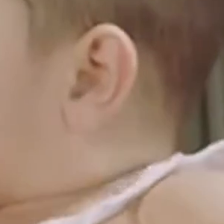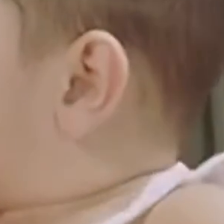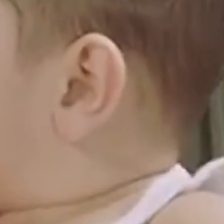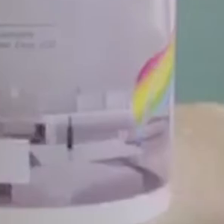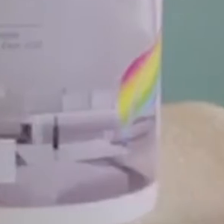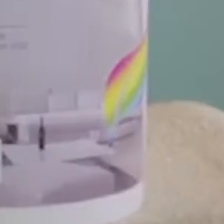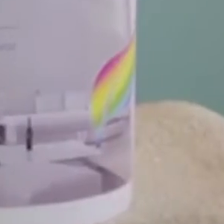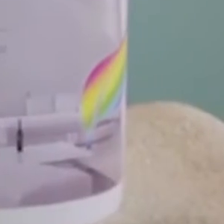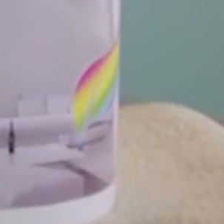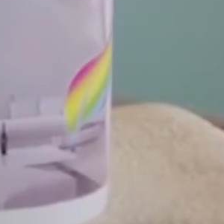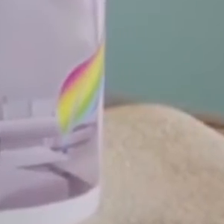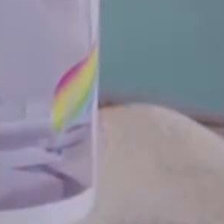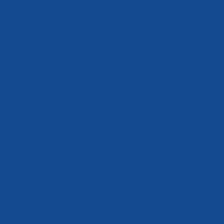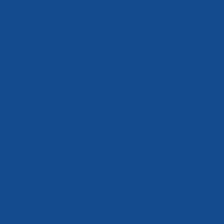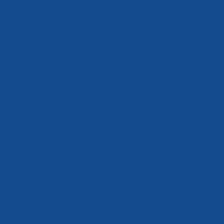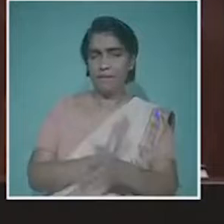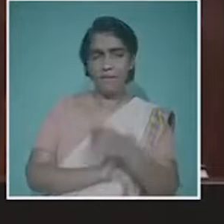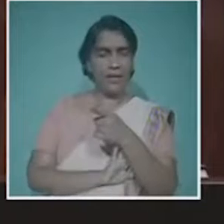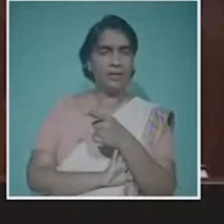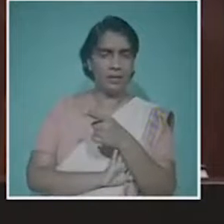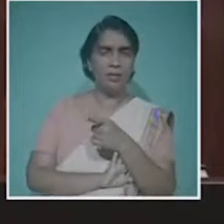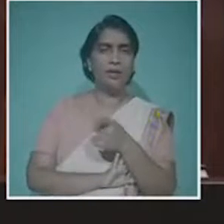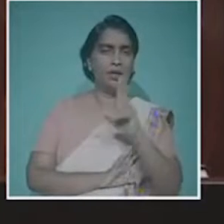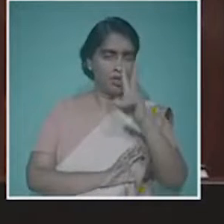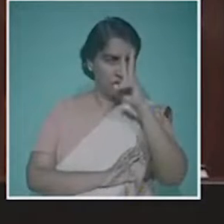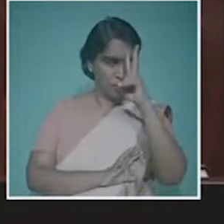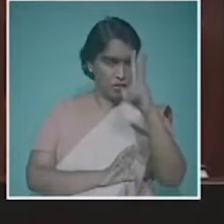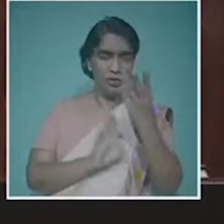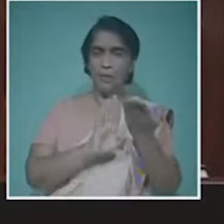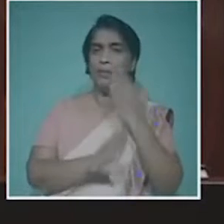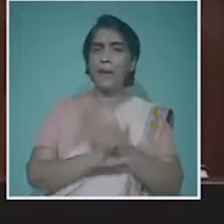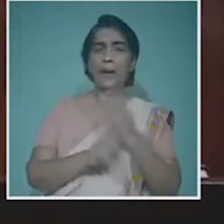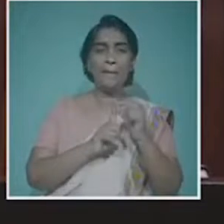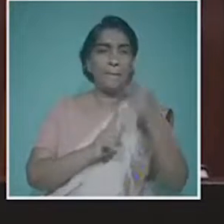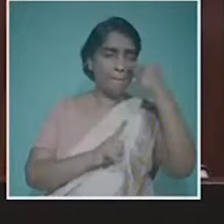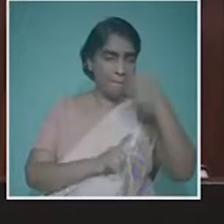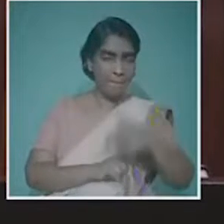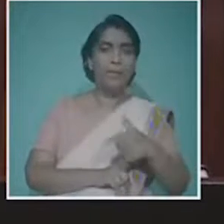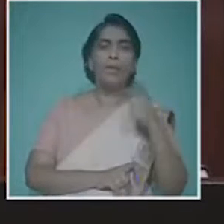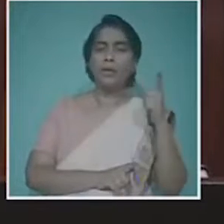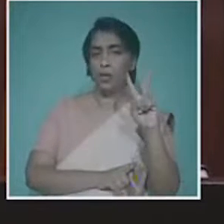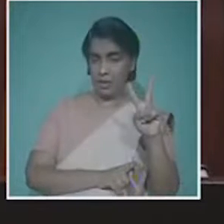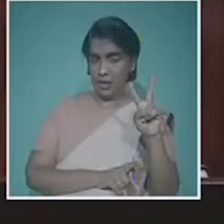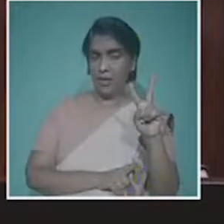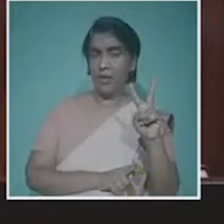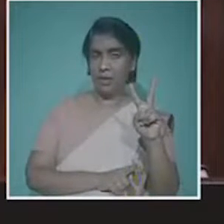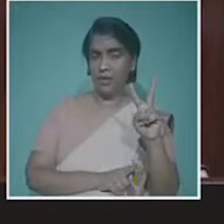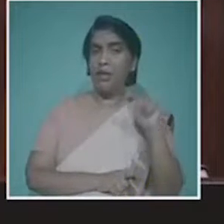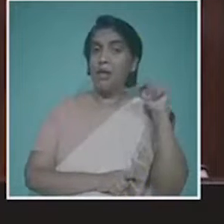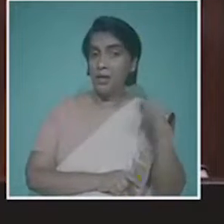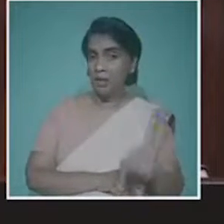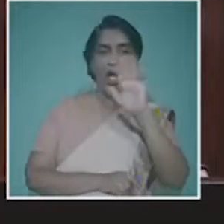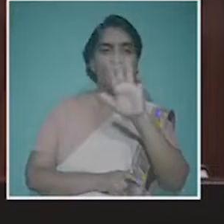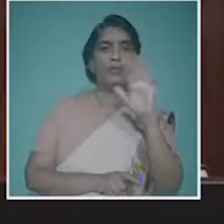Nippon Paints. Live with colors. සති දෙකකට කලින් පෙට්‍රල් වල සිංගප්පූර් ෆ්ලැට්ස් තිබුණේ 92කට. හැබැයි දැන්